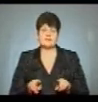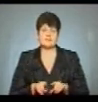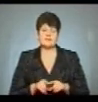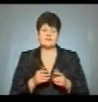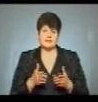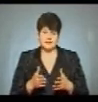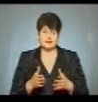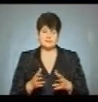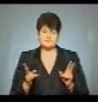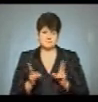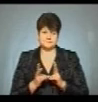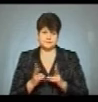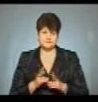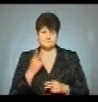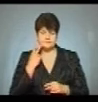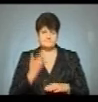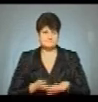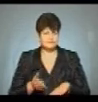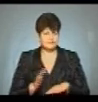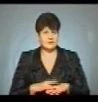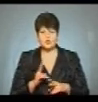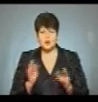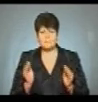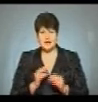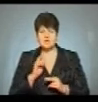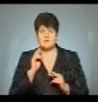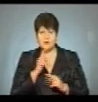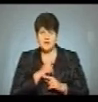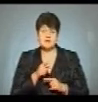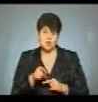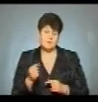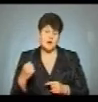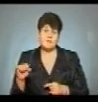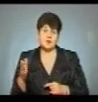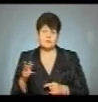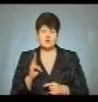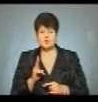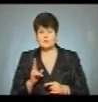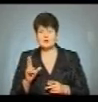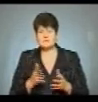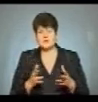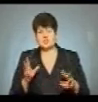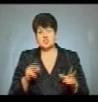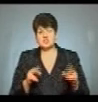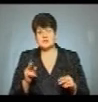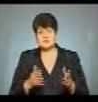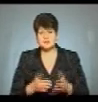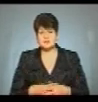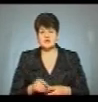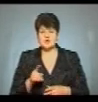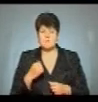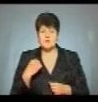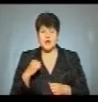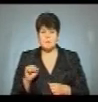такі матчі завжди напружені, і хто менше помиляється, той перемагає. Десь комусь більше щастить, щоб перемогти.